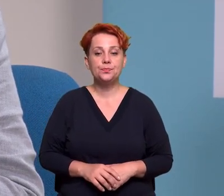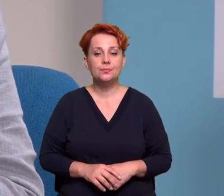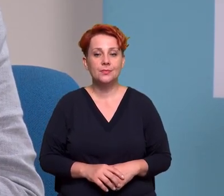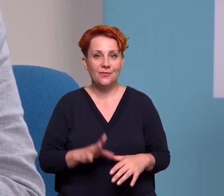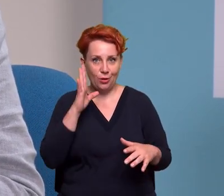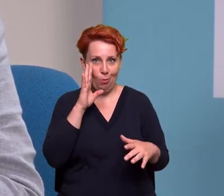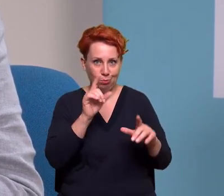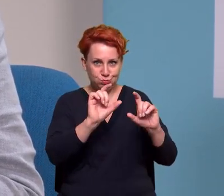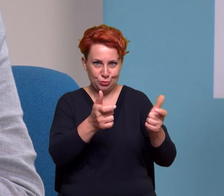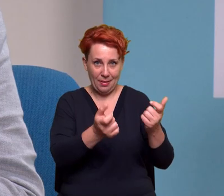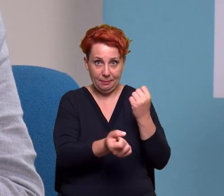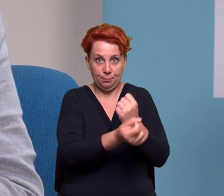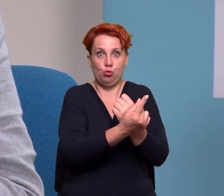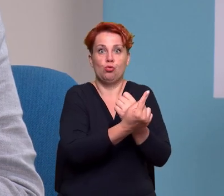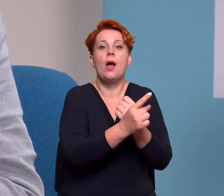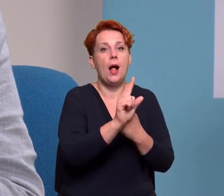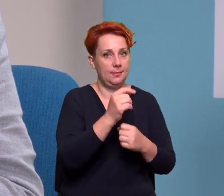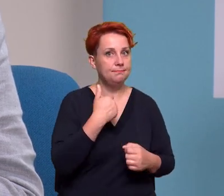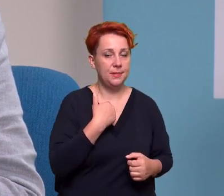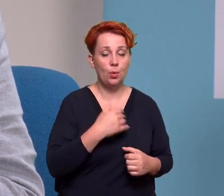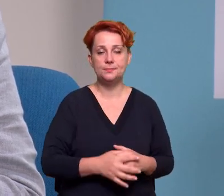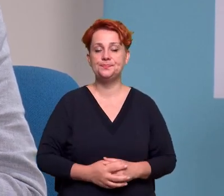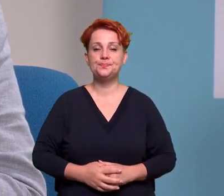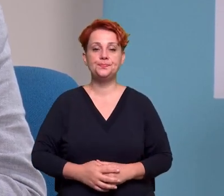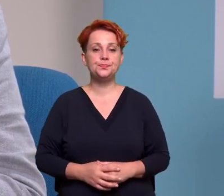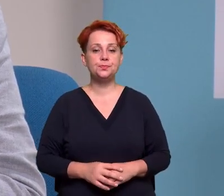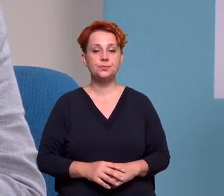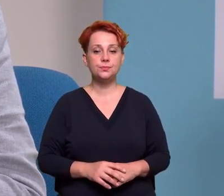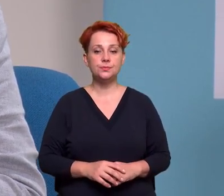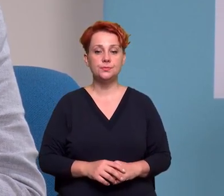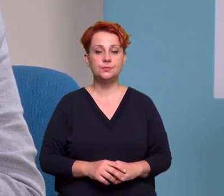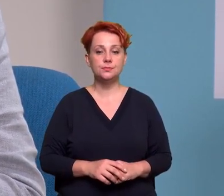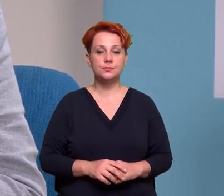odosobniony przypadek, ale coś takiego się zdarzyło. Otóż